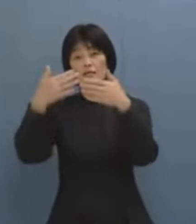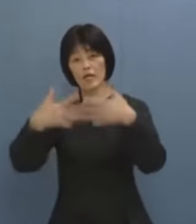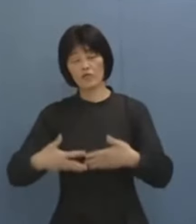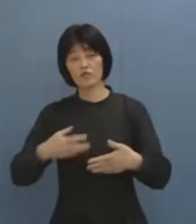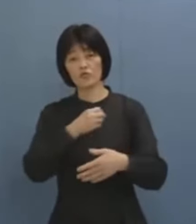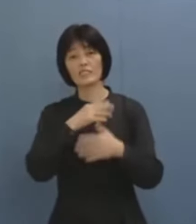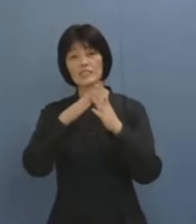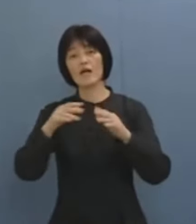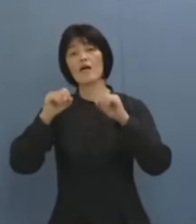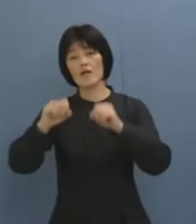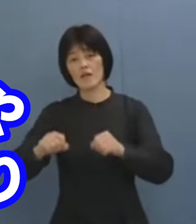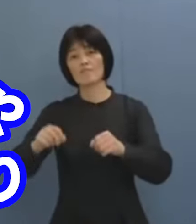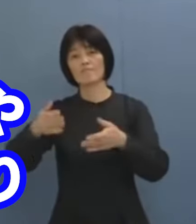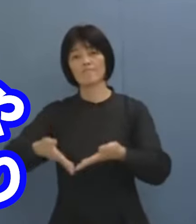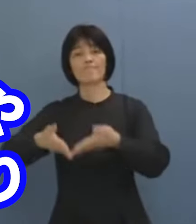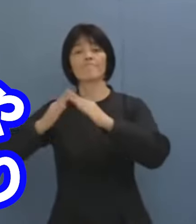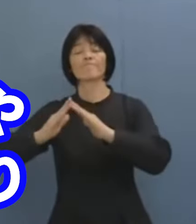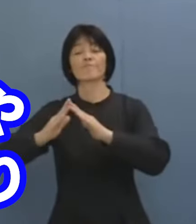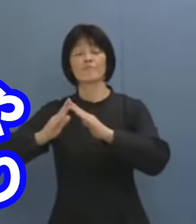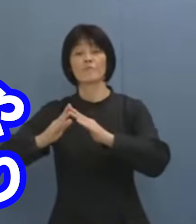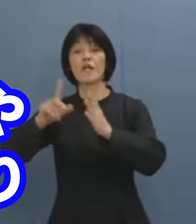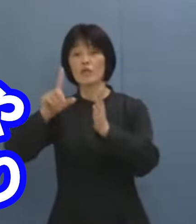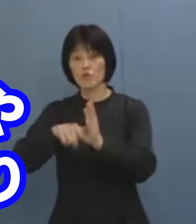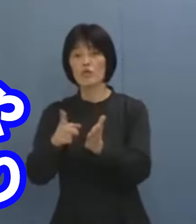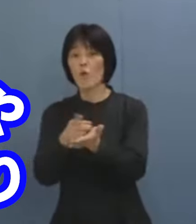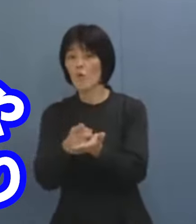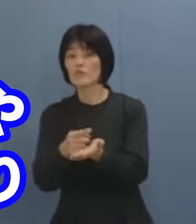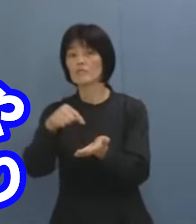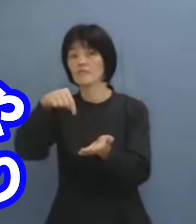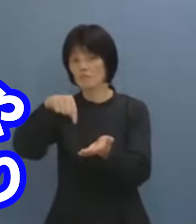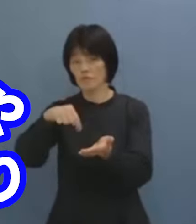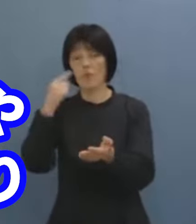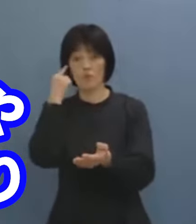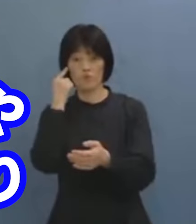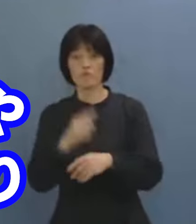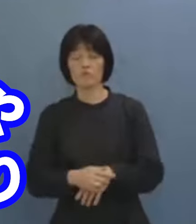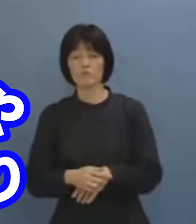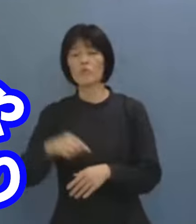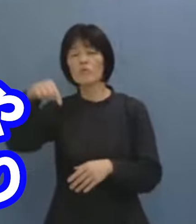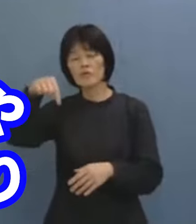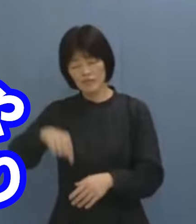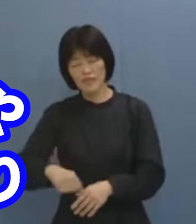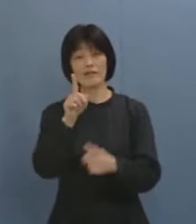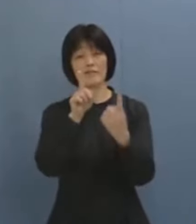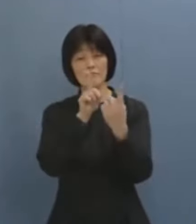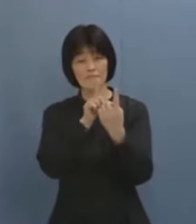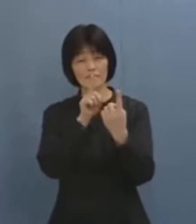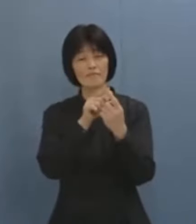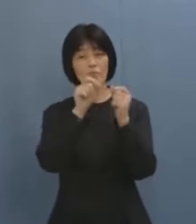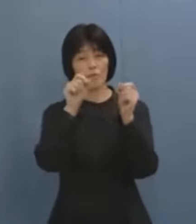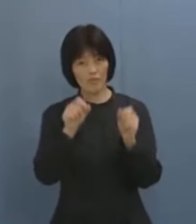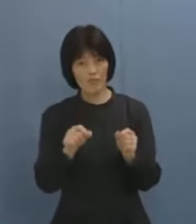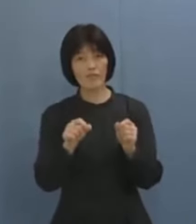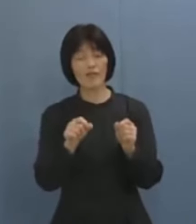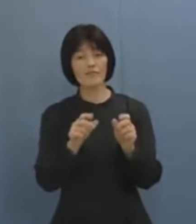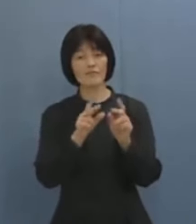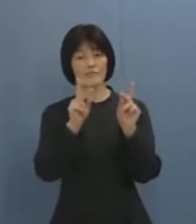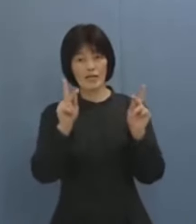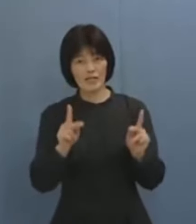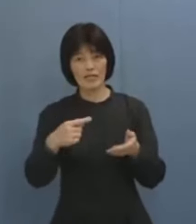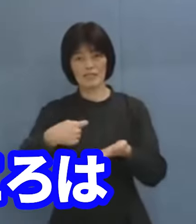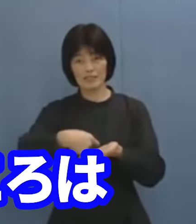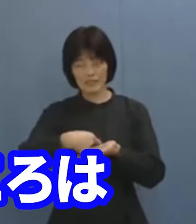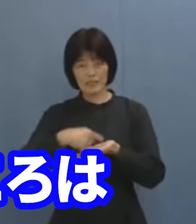います。それが県政における問題点や課題があればしっかり指摘をされて、そこ